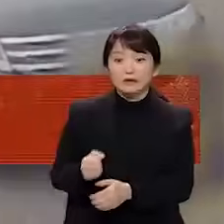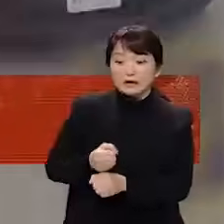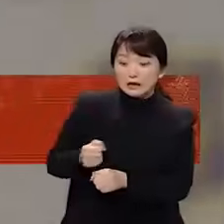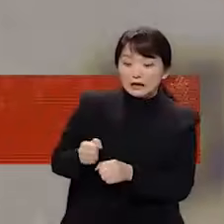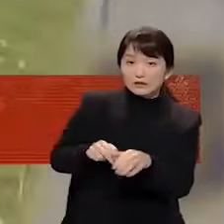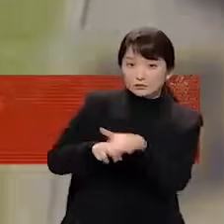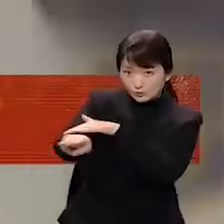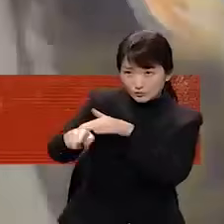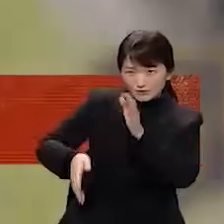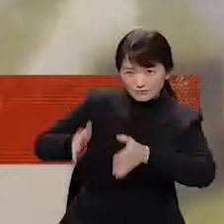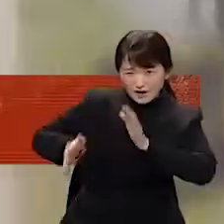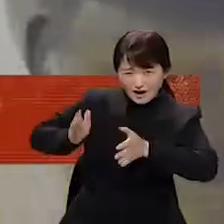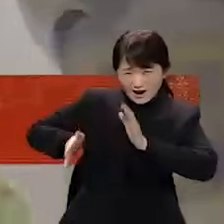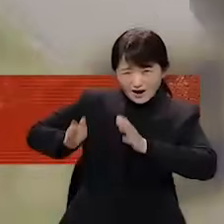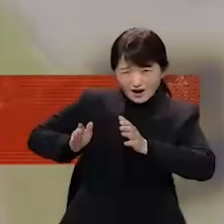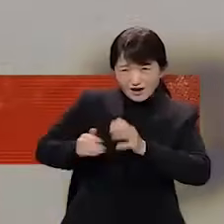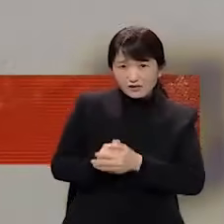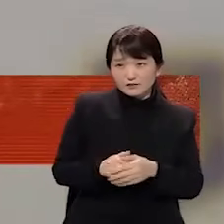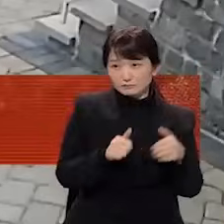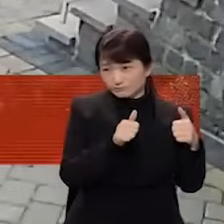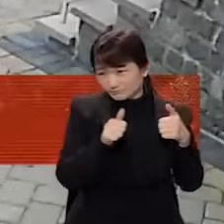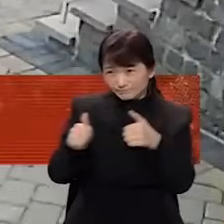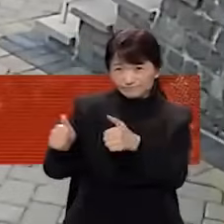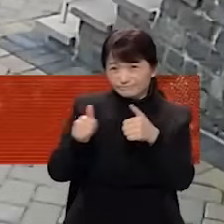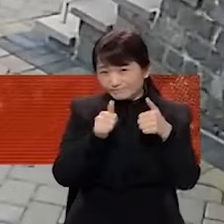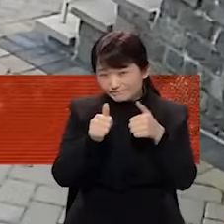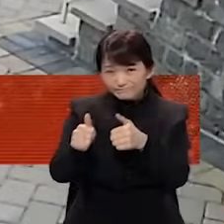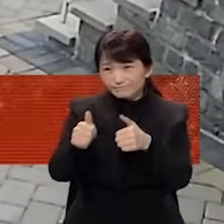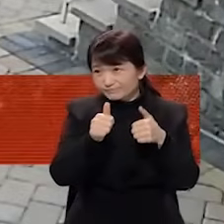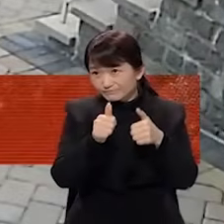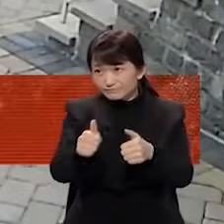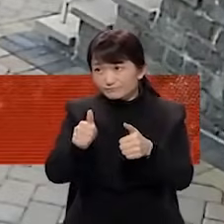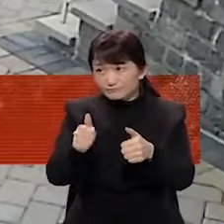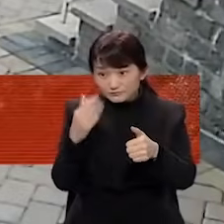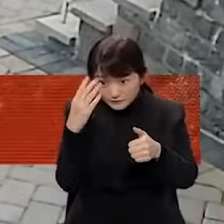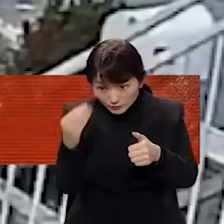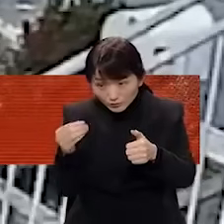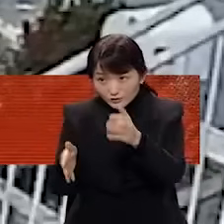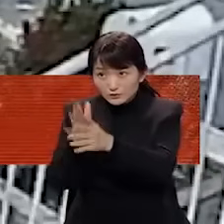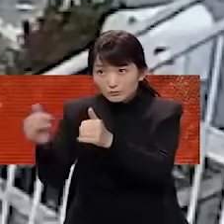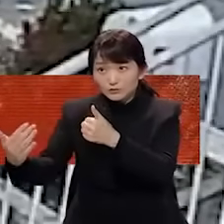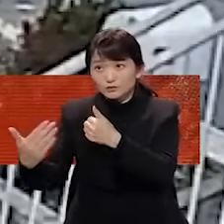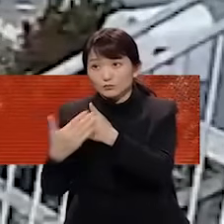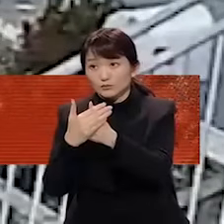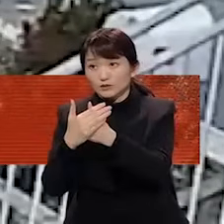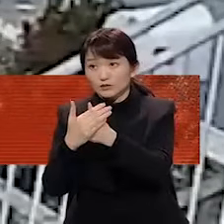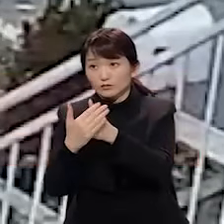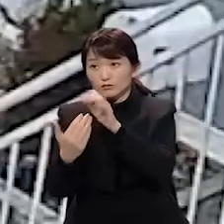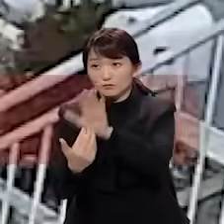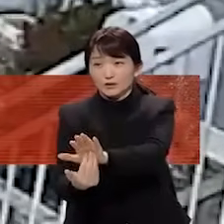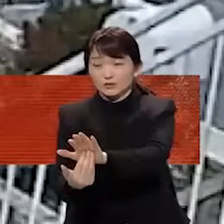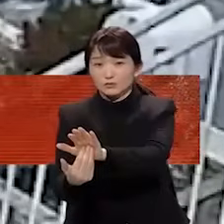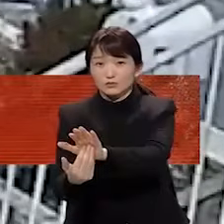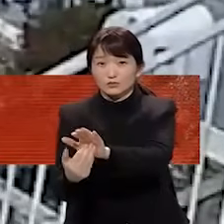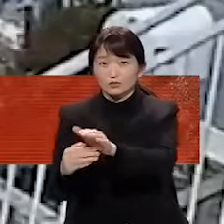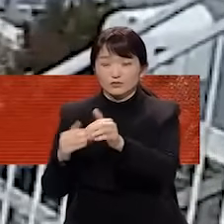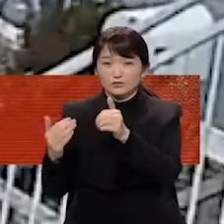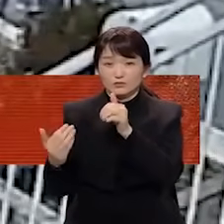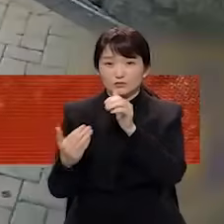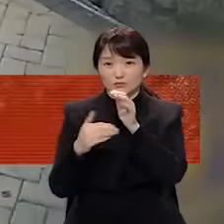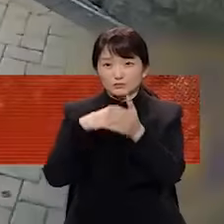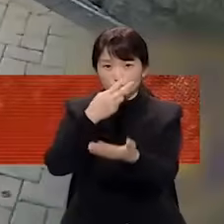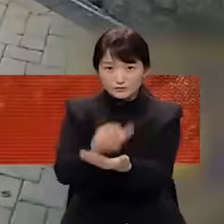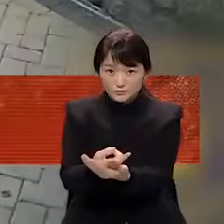겁니다 일라 어 그냥 자 도망치는데 저 추격을 하니까 일본 시민들도 거들었습니다 옷도 가방도 다 내려놓고